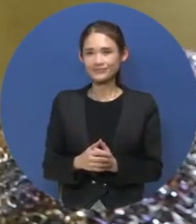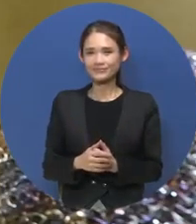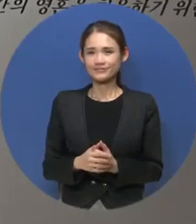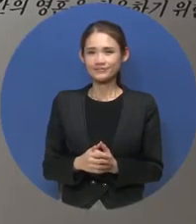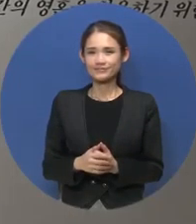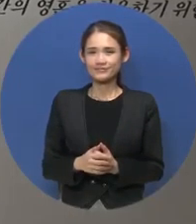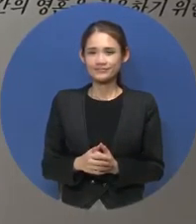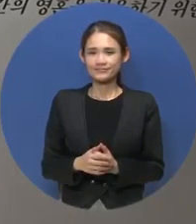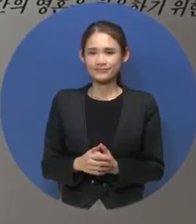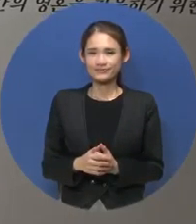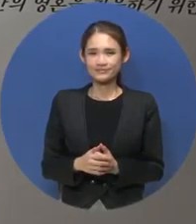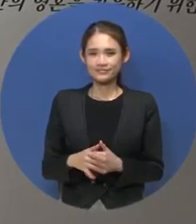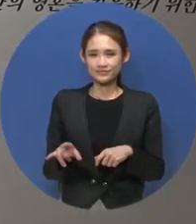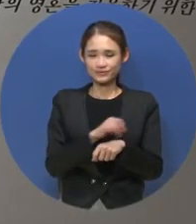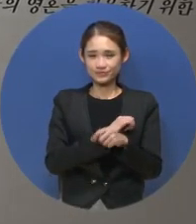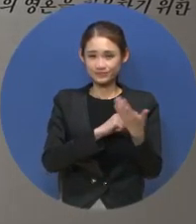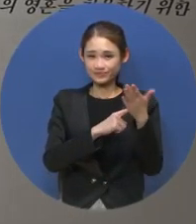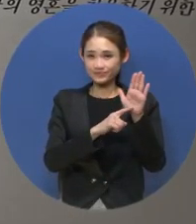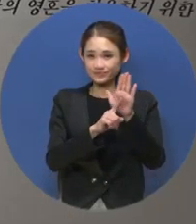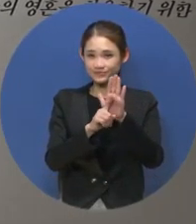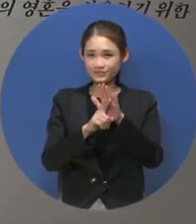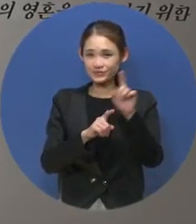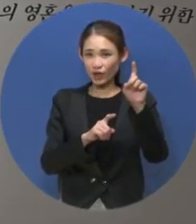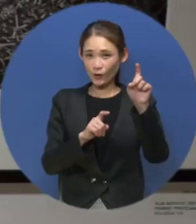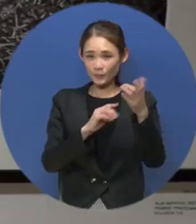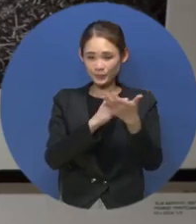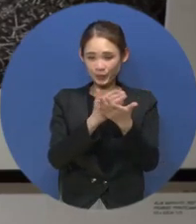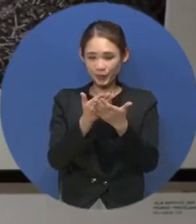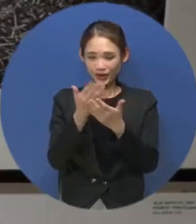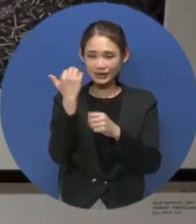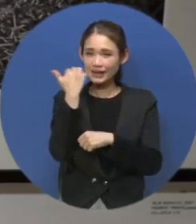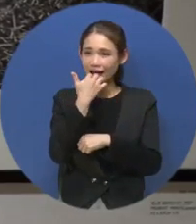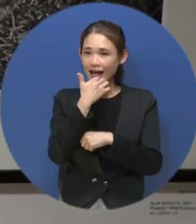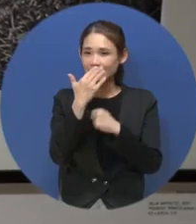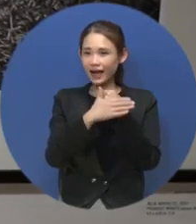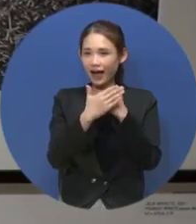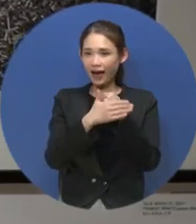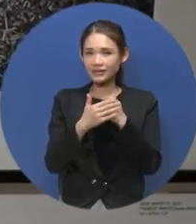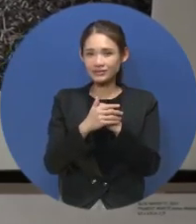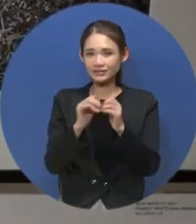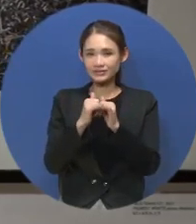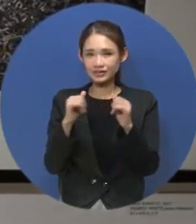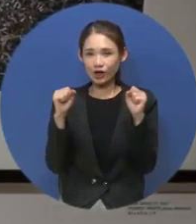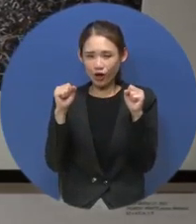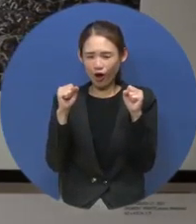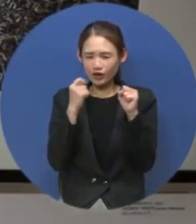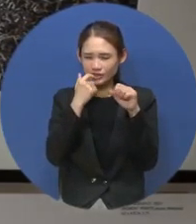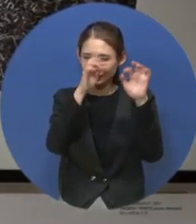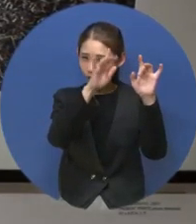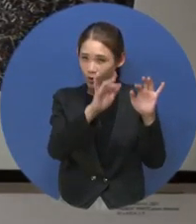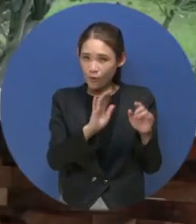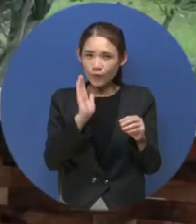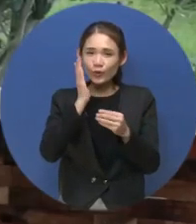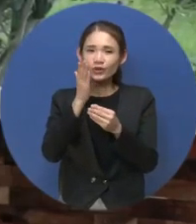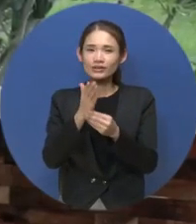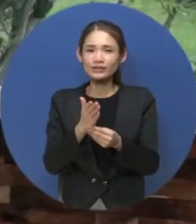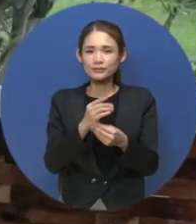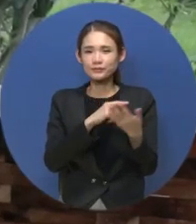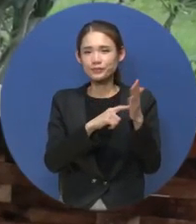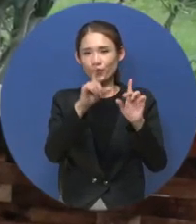각자의 고민들을 이렇게 풀어내는 작업들을 했기 때문에 그 이 자연과 인간의 조화가 잘 이루어져서 그 관람객들이